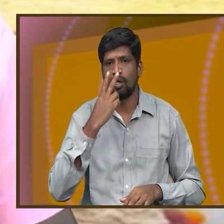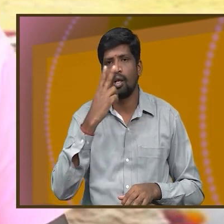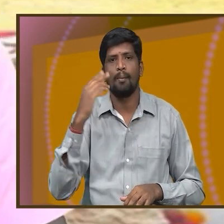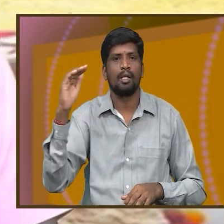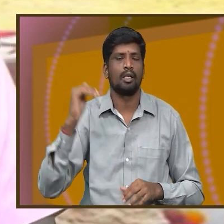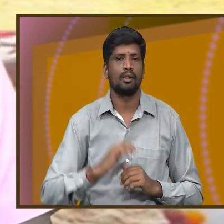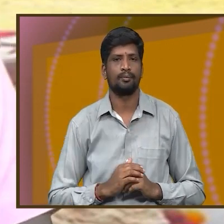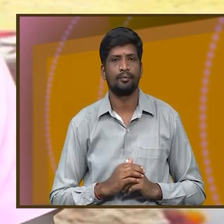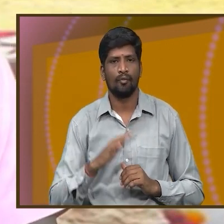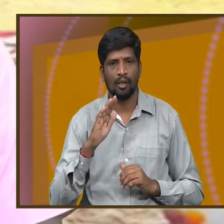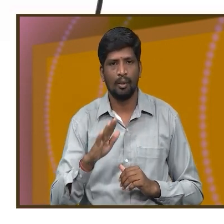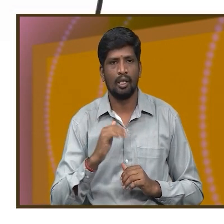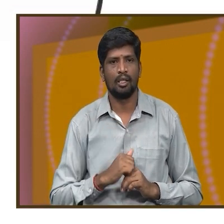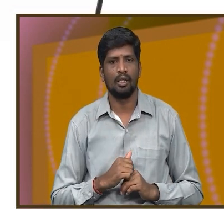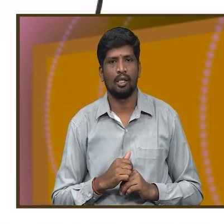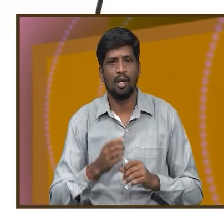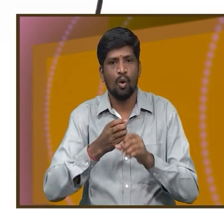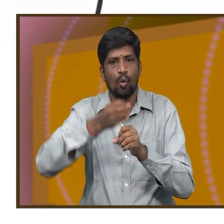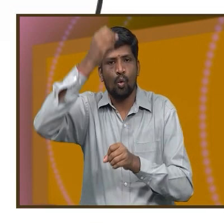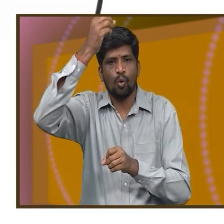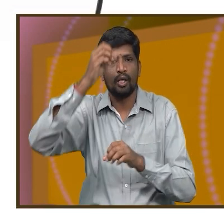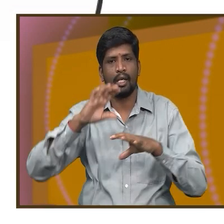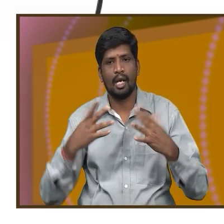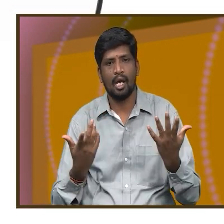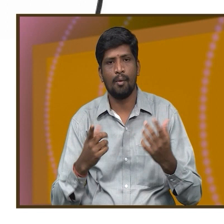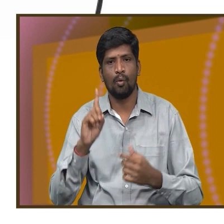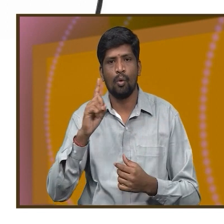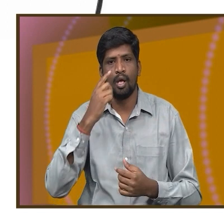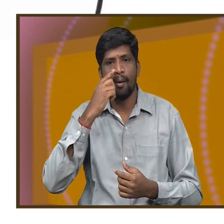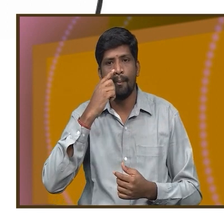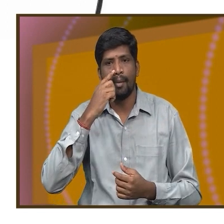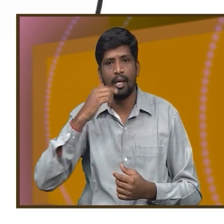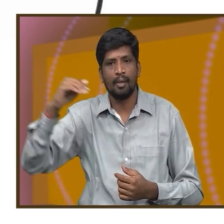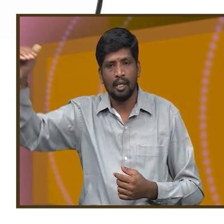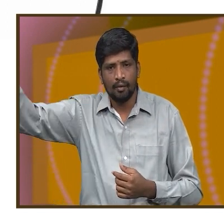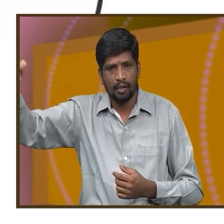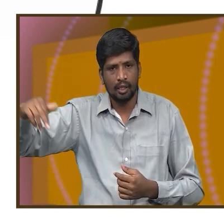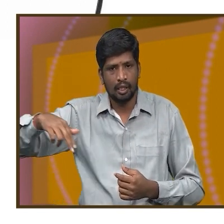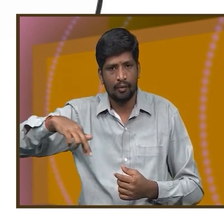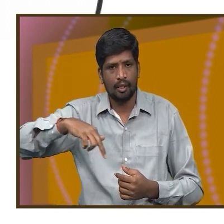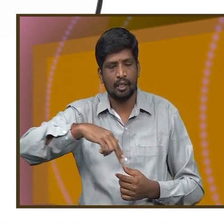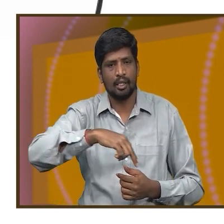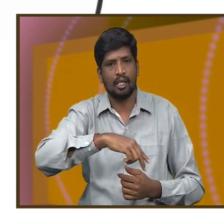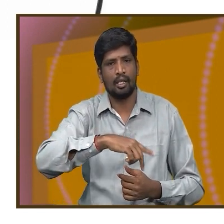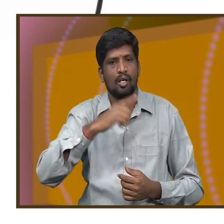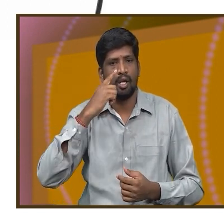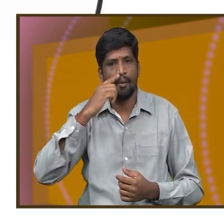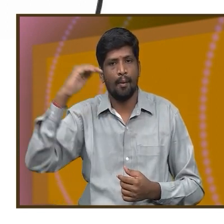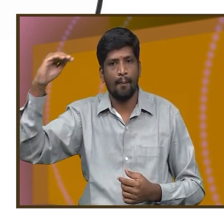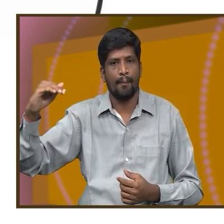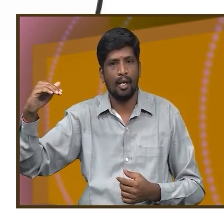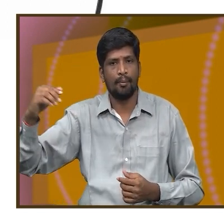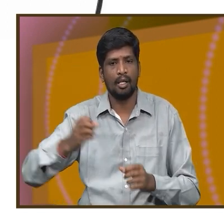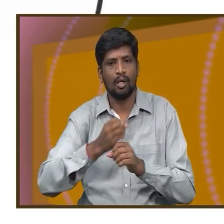இந்த நிலையில் தான் குடையில்லாமல் நனைந்தபடி ஒரு சிறுமி அந்த தியேட்டரினுடைய வலப்புற சந்தியிலிருந்து